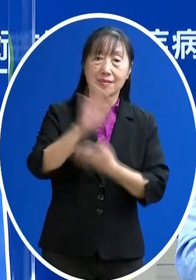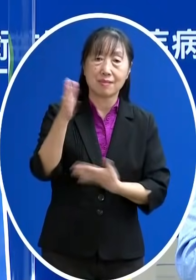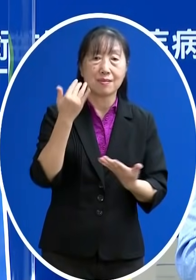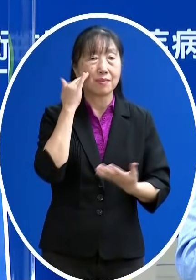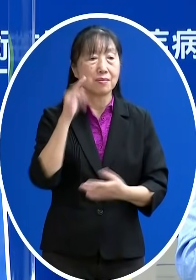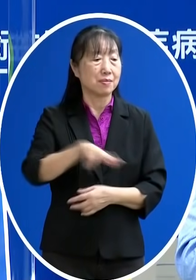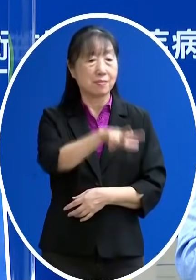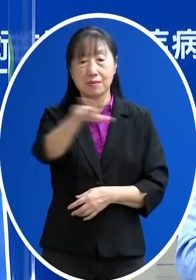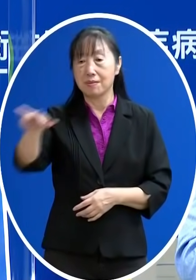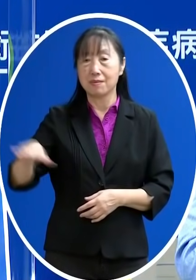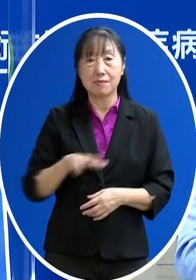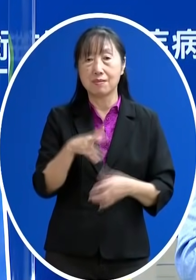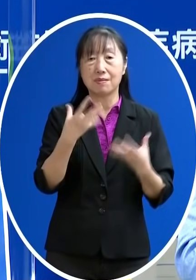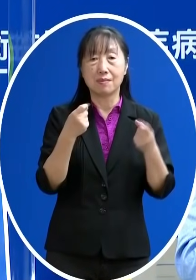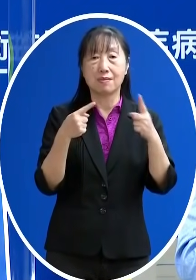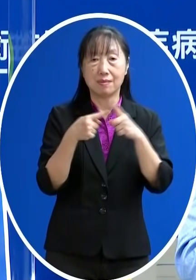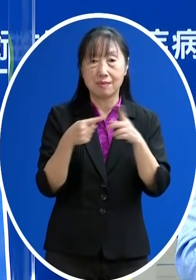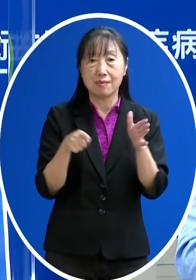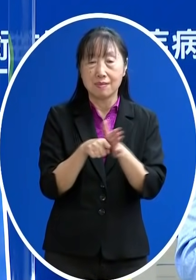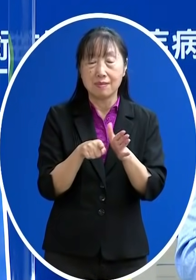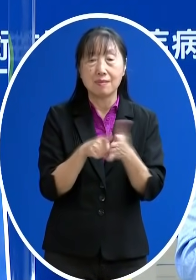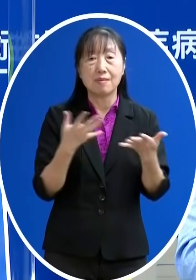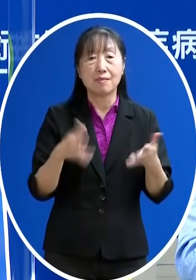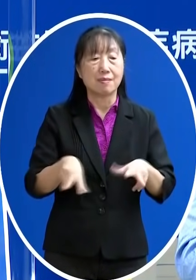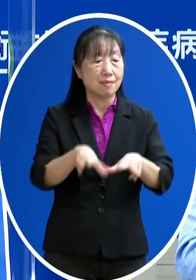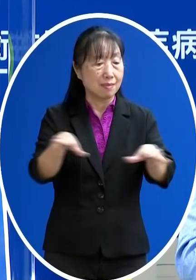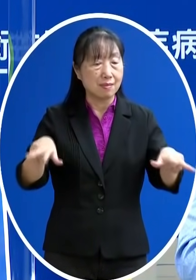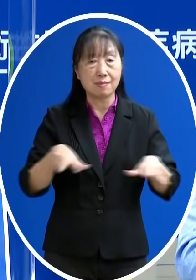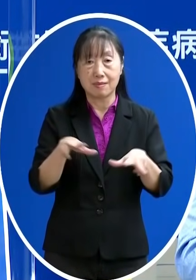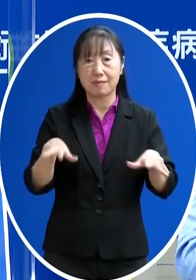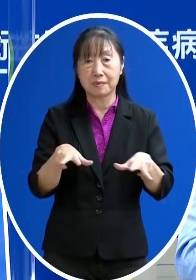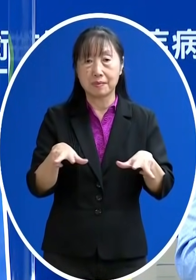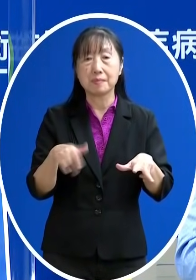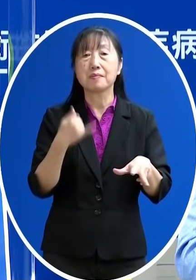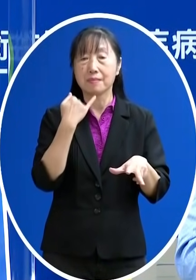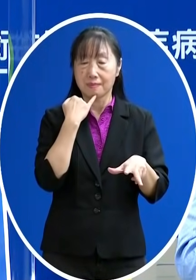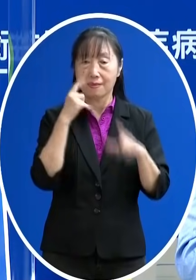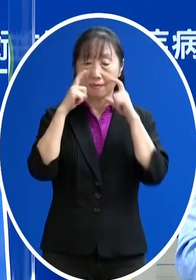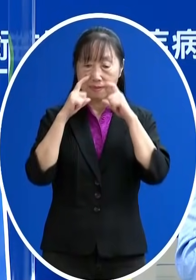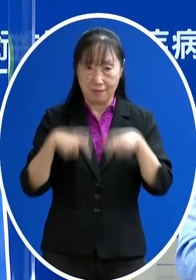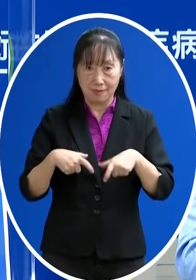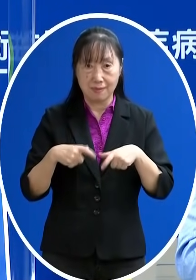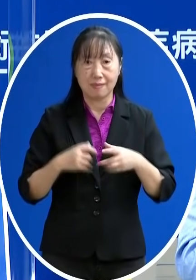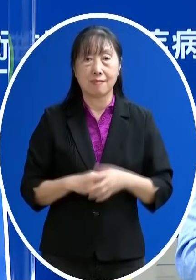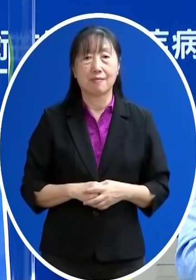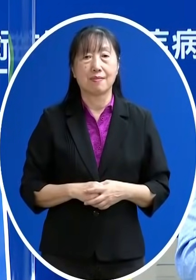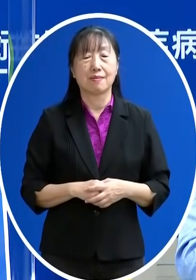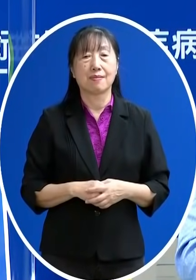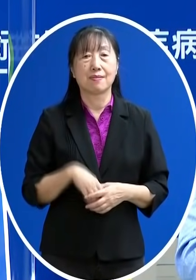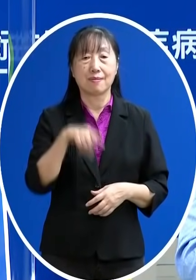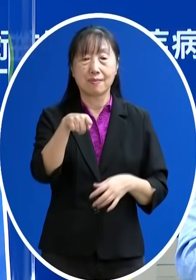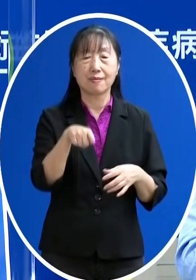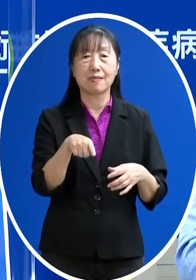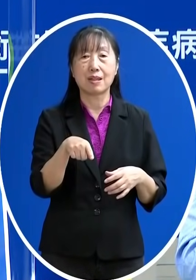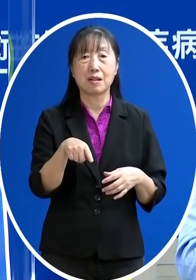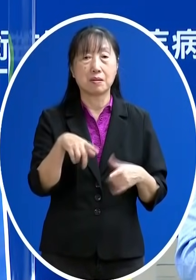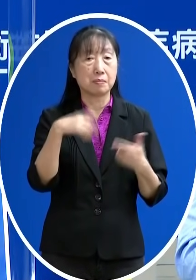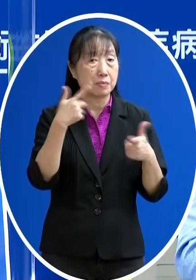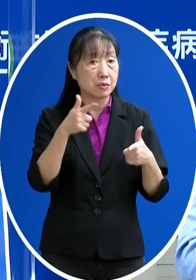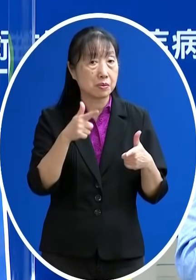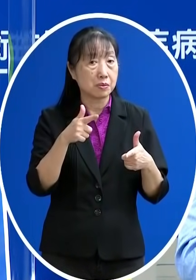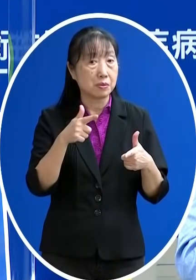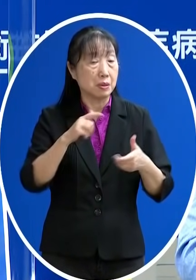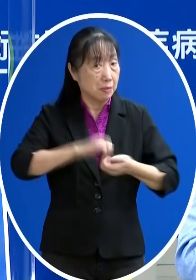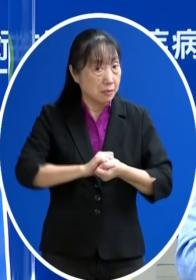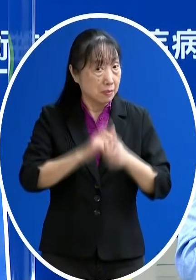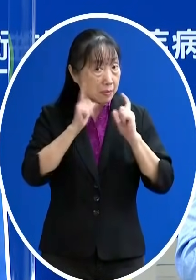有人的哈，维持社交距离以上，那空旷的地方，哈，就可以不用戴，是可以不用戴，不是应该不用